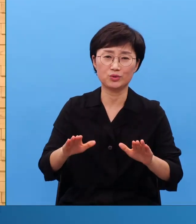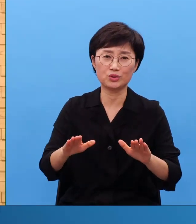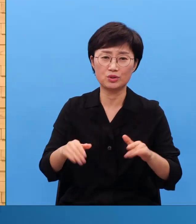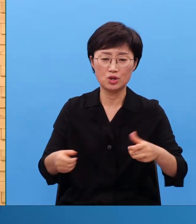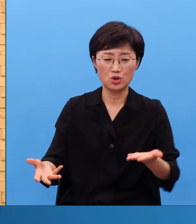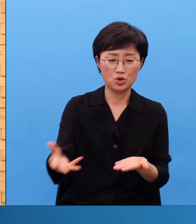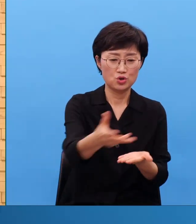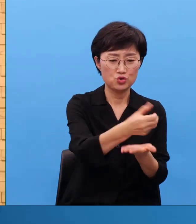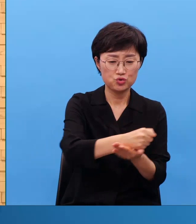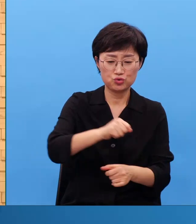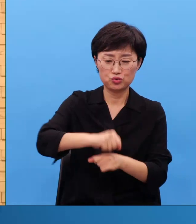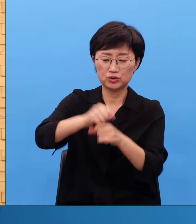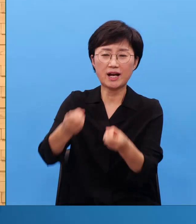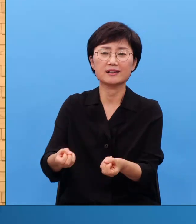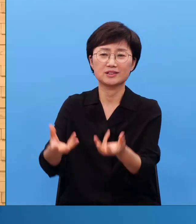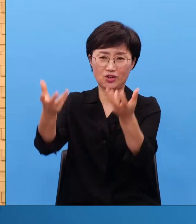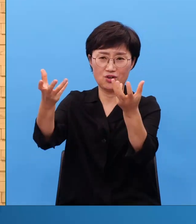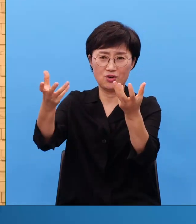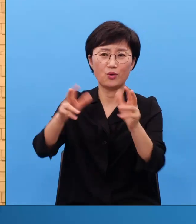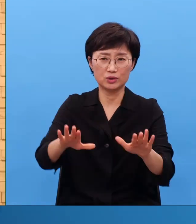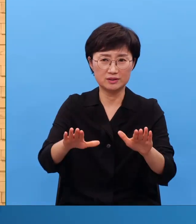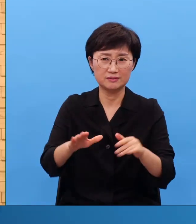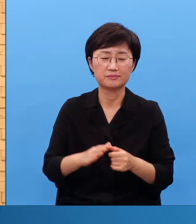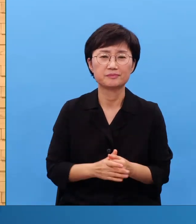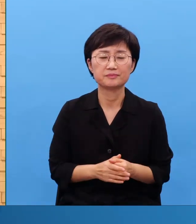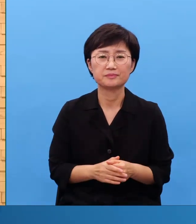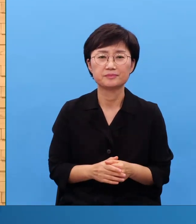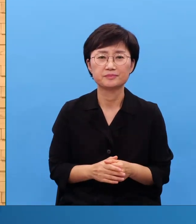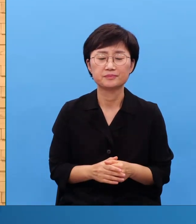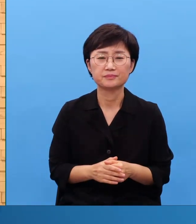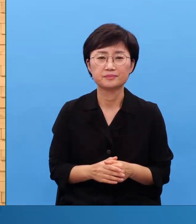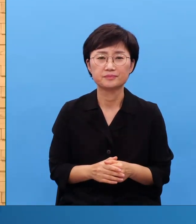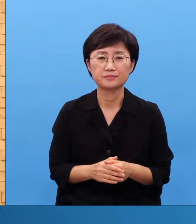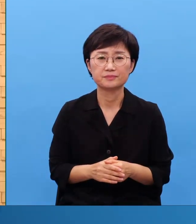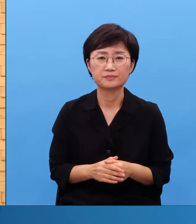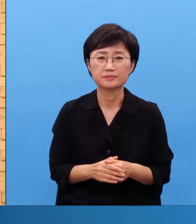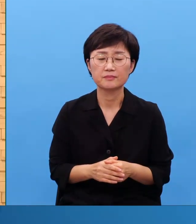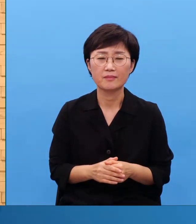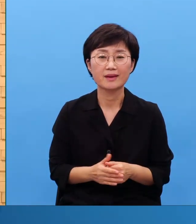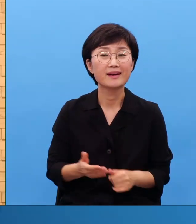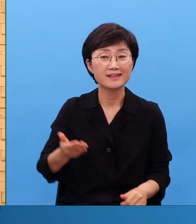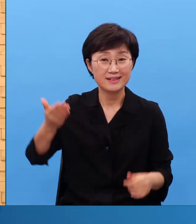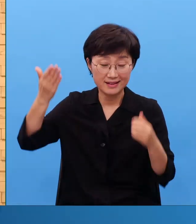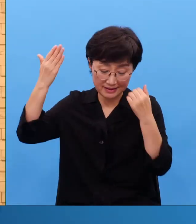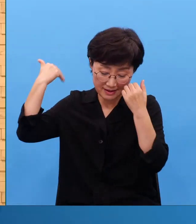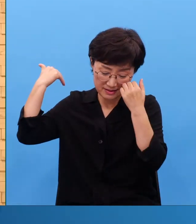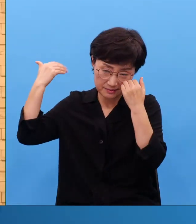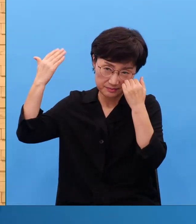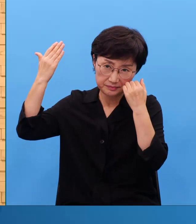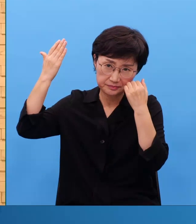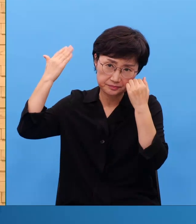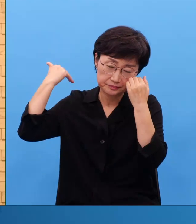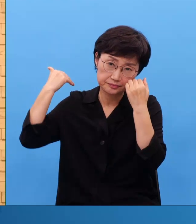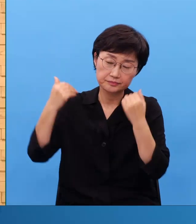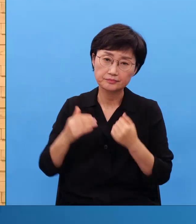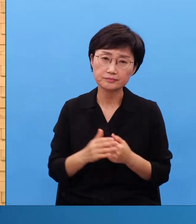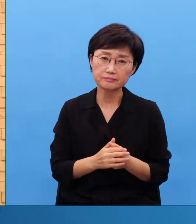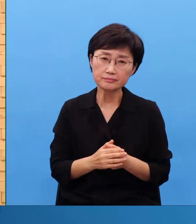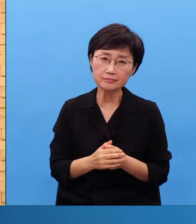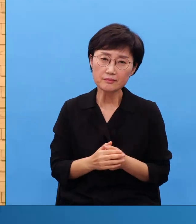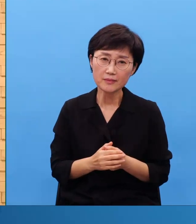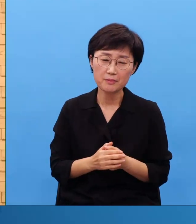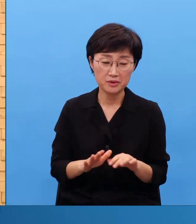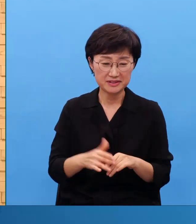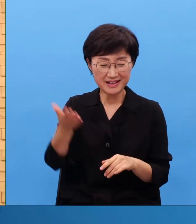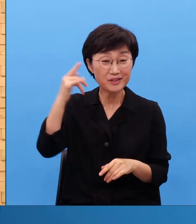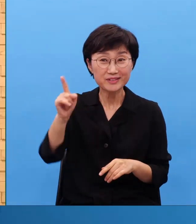this blessing is the Feast of Ingathering or Thanksgiving. 뭐 옛날에는 보면 막 이렇게 많은 막 과일도